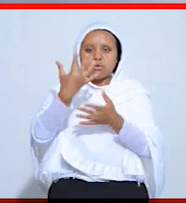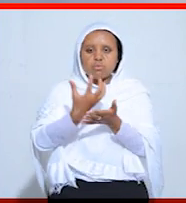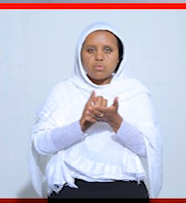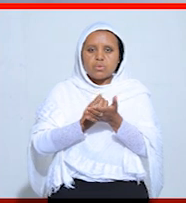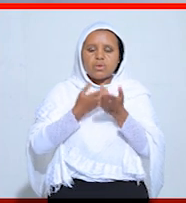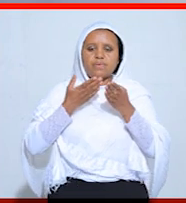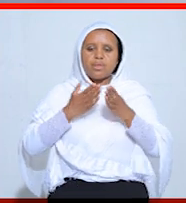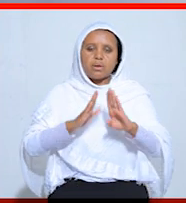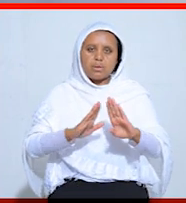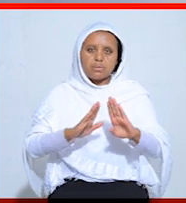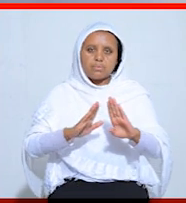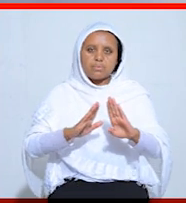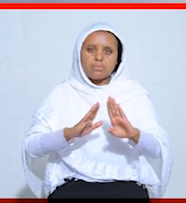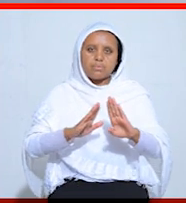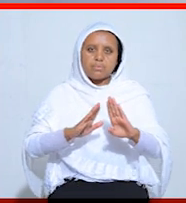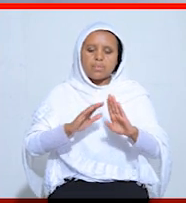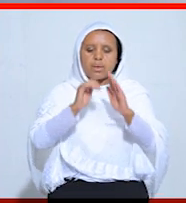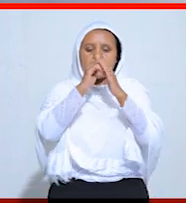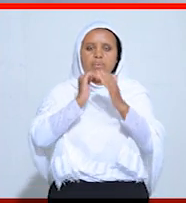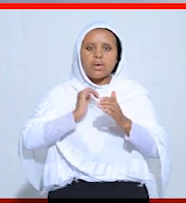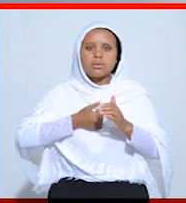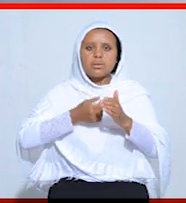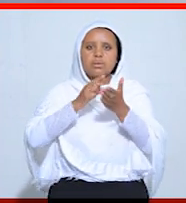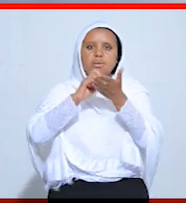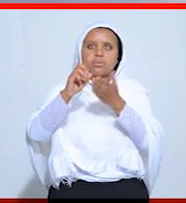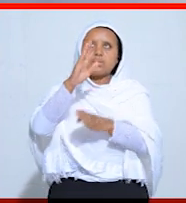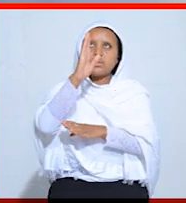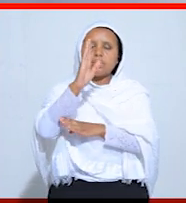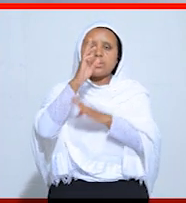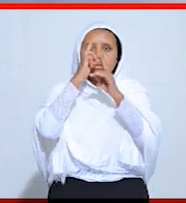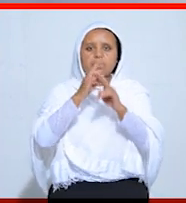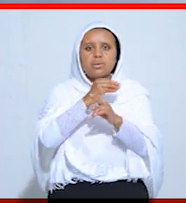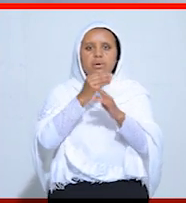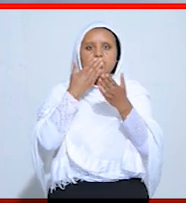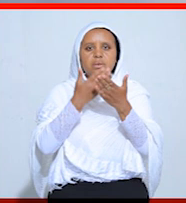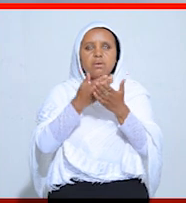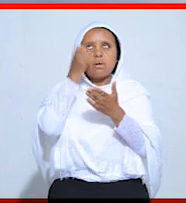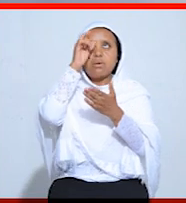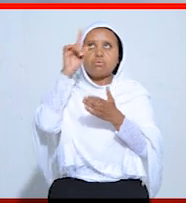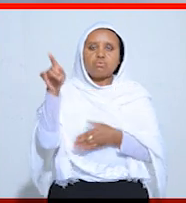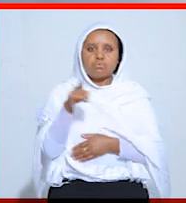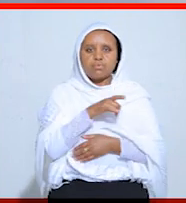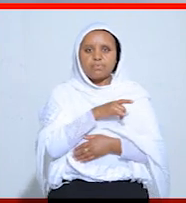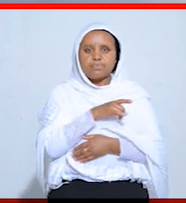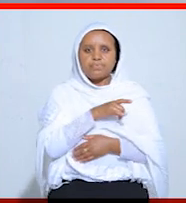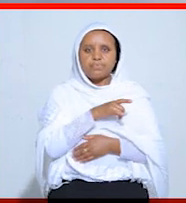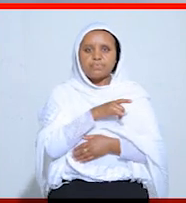እንድንወርስ ለፈቀደልን ለአምላካችን ለቅዱስ እግዚአብሔር ክብርና ምስጋና ለርሱ ይሁን።